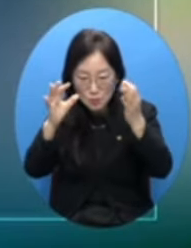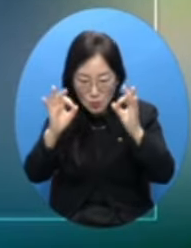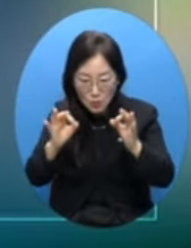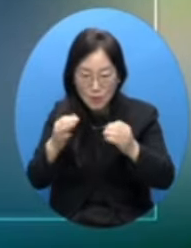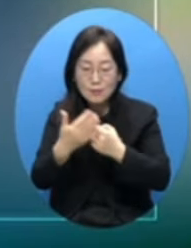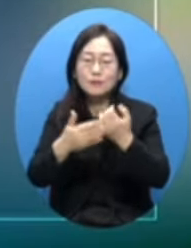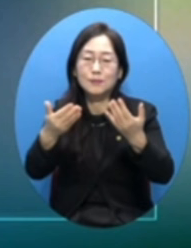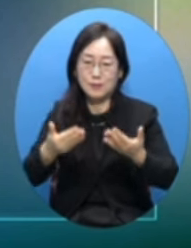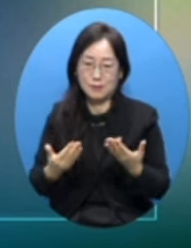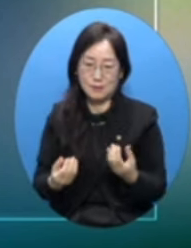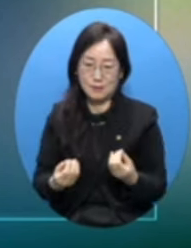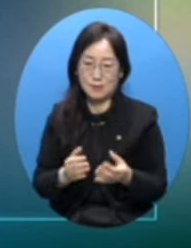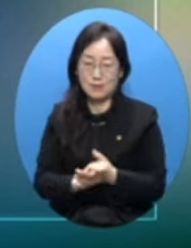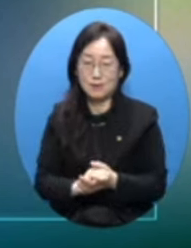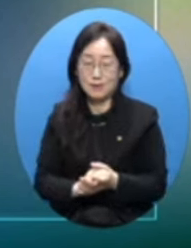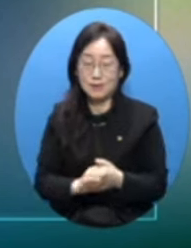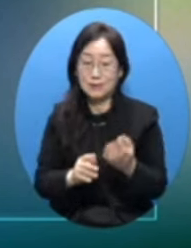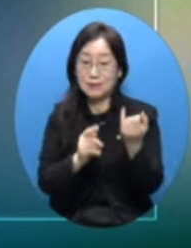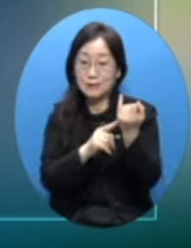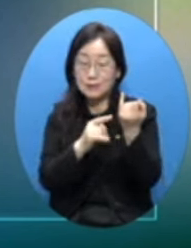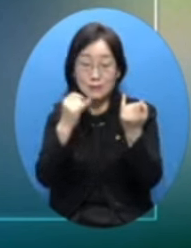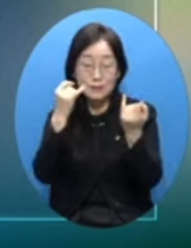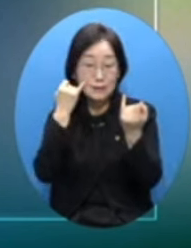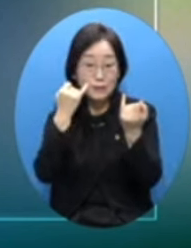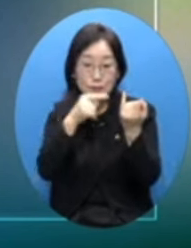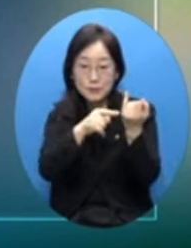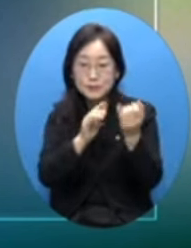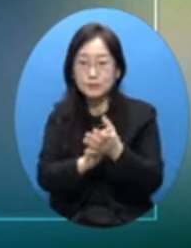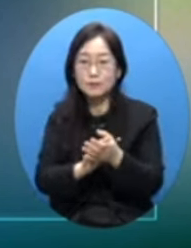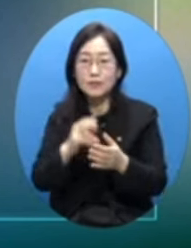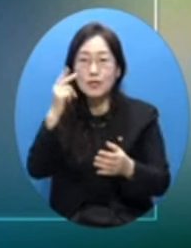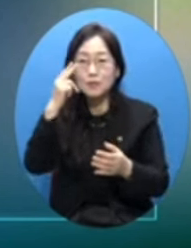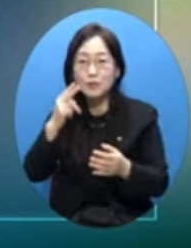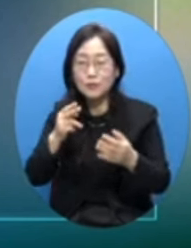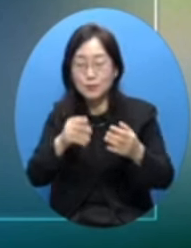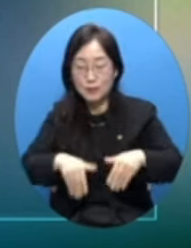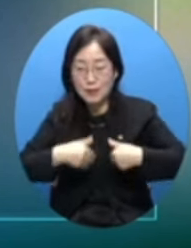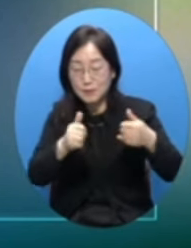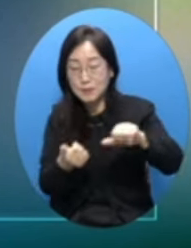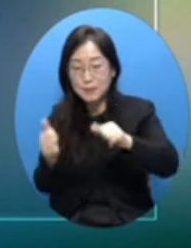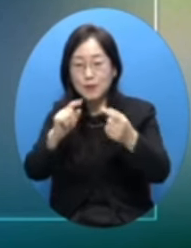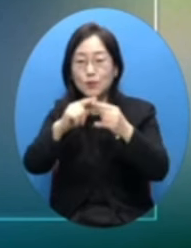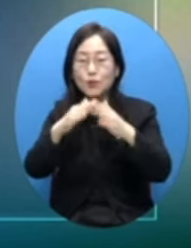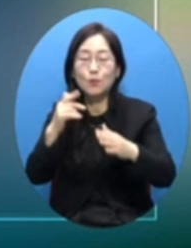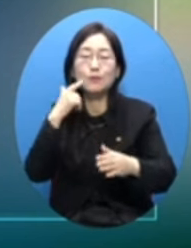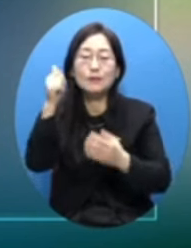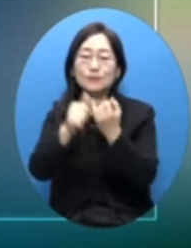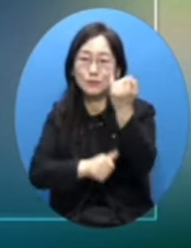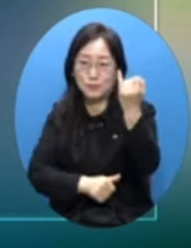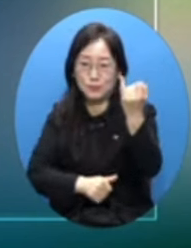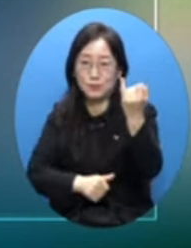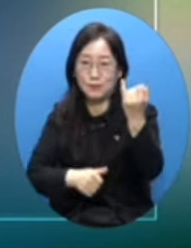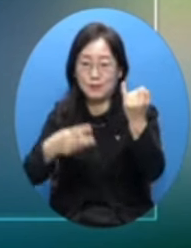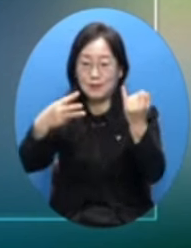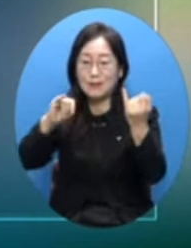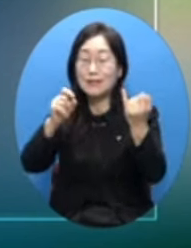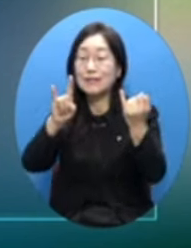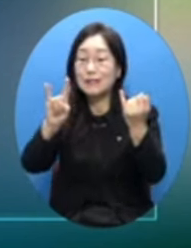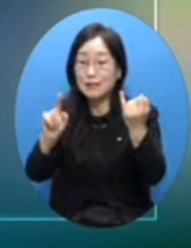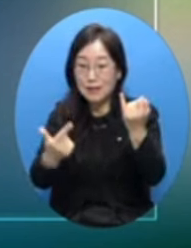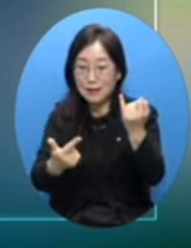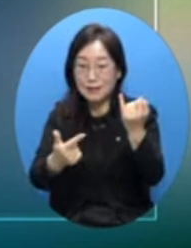이 사모님은 미국 남침례교회 목사님 사모님인데 리엔 맥코이라고 하는 사모님입니다. 우리